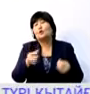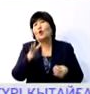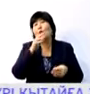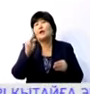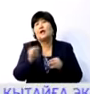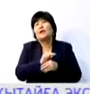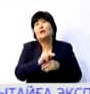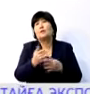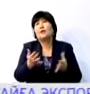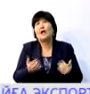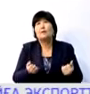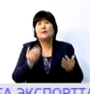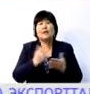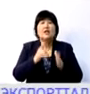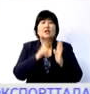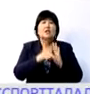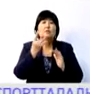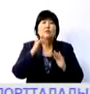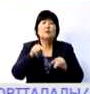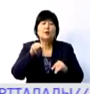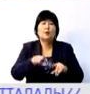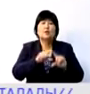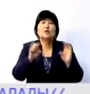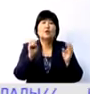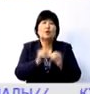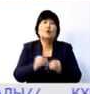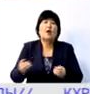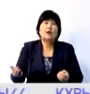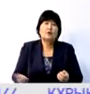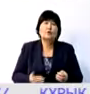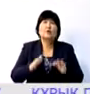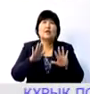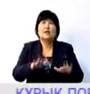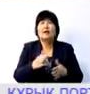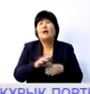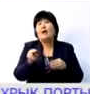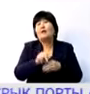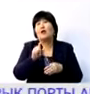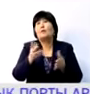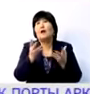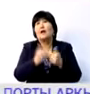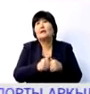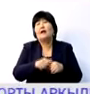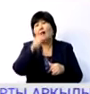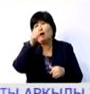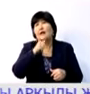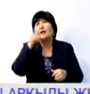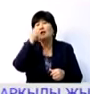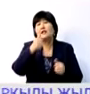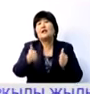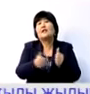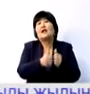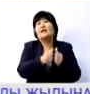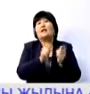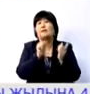ем-дом шараларын қабылдаса, 70 бала осы орталықтың тұрақты тұрғындарына айналған. Тәрбиеленушілердің қатарында айлап, жылдап жақындарымен